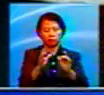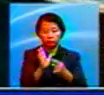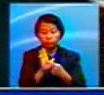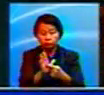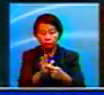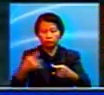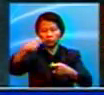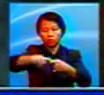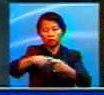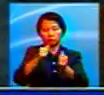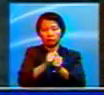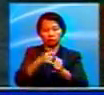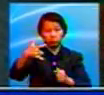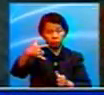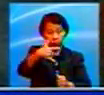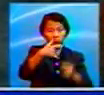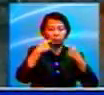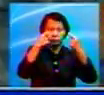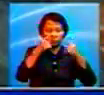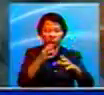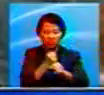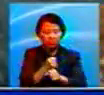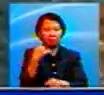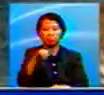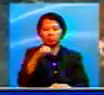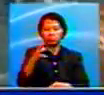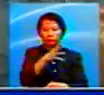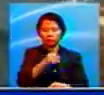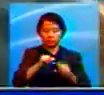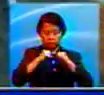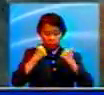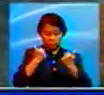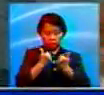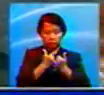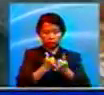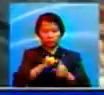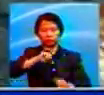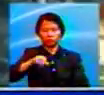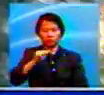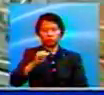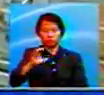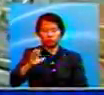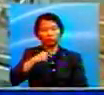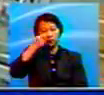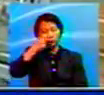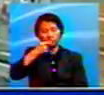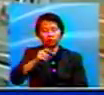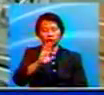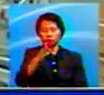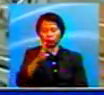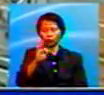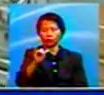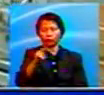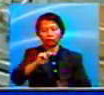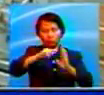petunjuk berkaitan dengan pesawat itu berjaya dikesan dan agensi yang menyelia operasi mencari itu berkata bahawa Bluefin